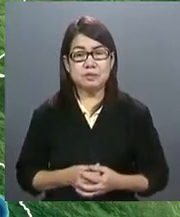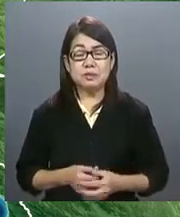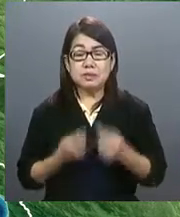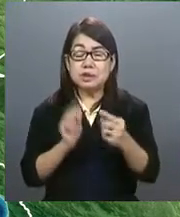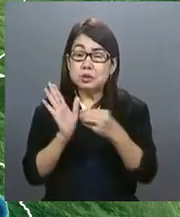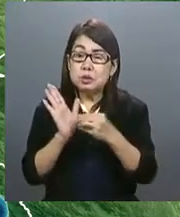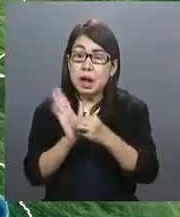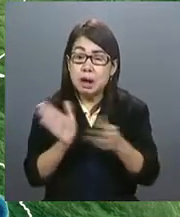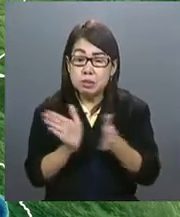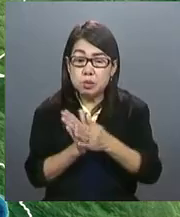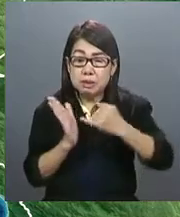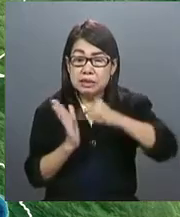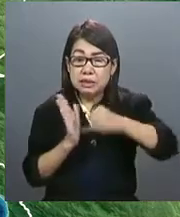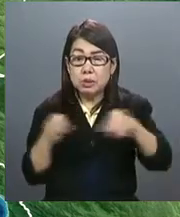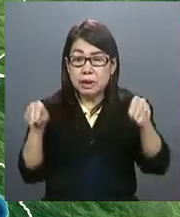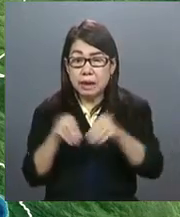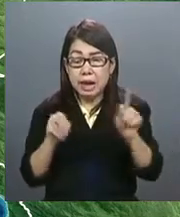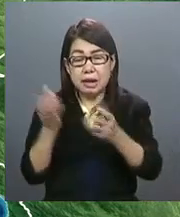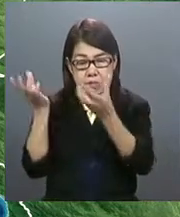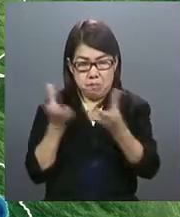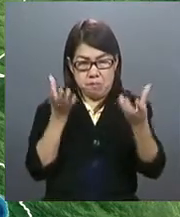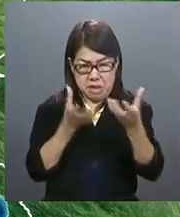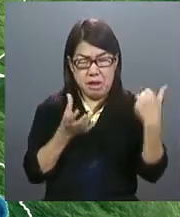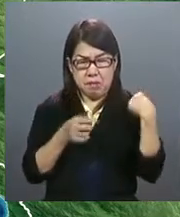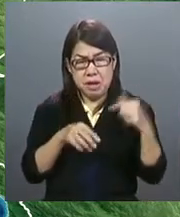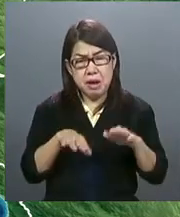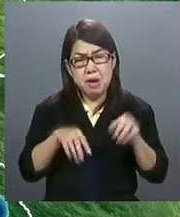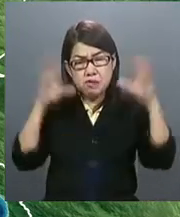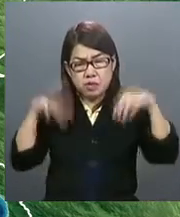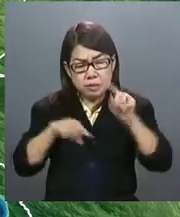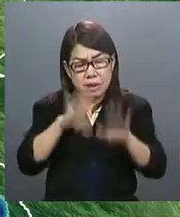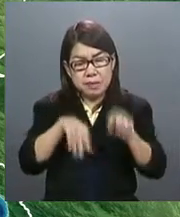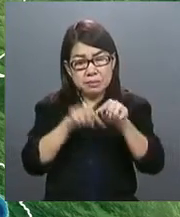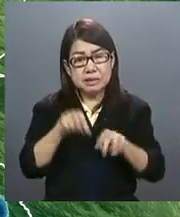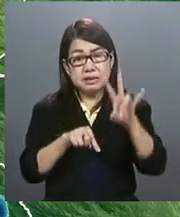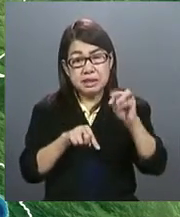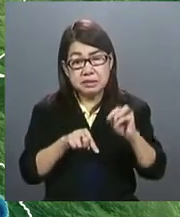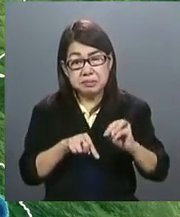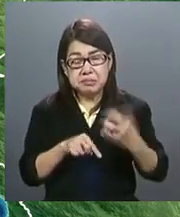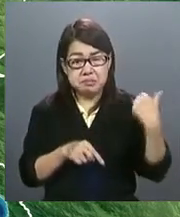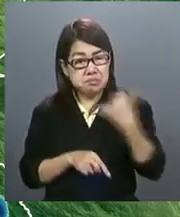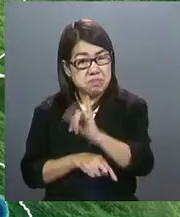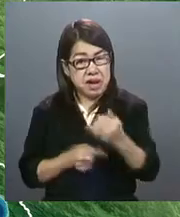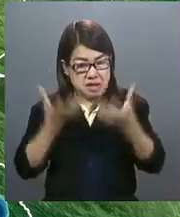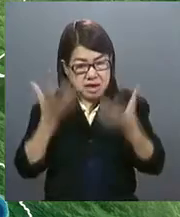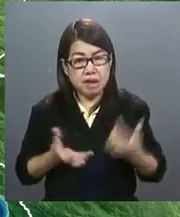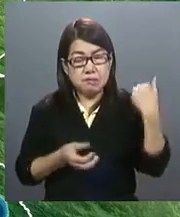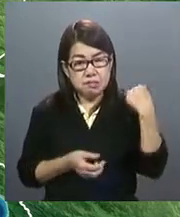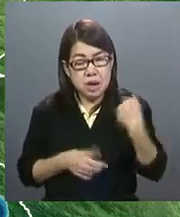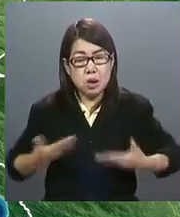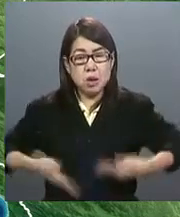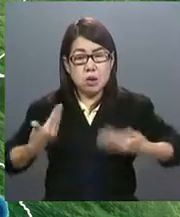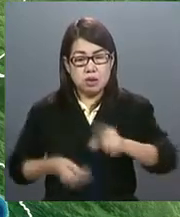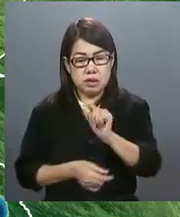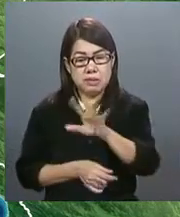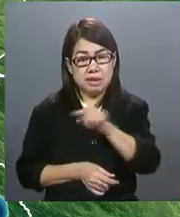เทพและปริมณฑลมีเมฆเป็นส่วนมากกับมีฝน 70% ของพื้นที่และมีฝนตกหนักบางแห่งอุณหภูมิระหว่าง